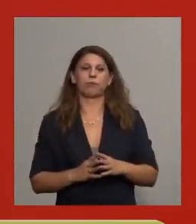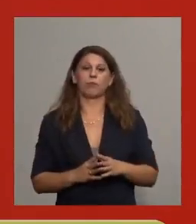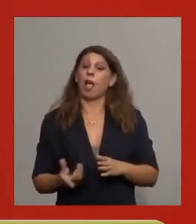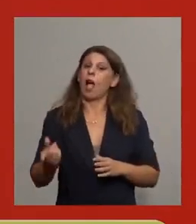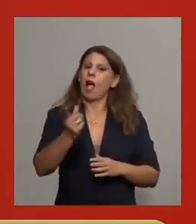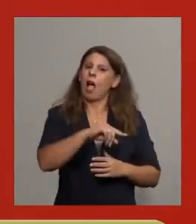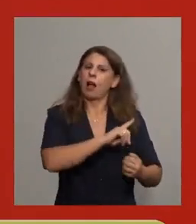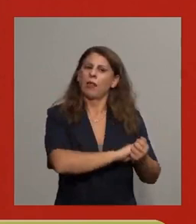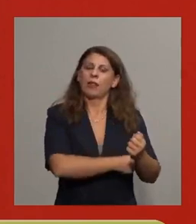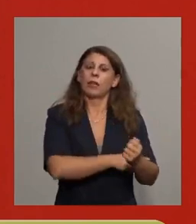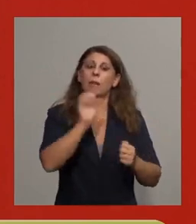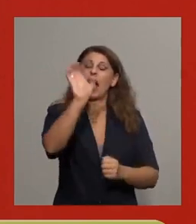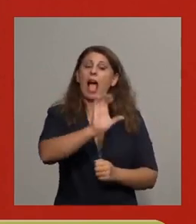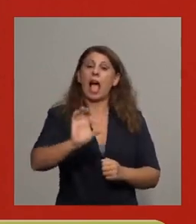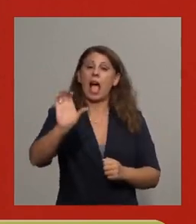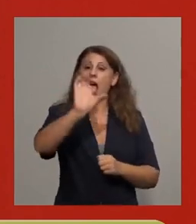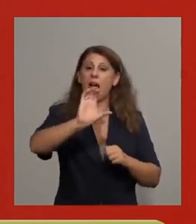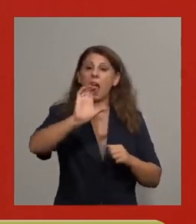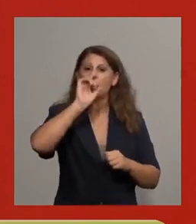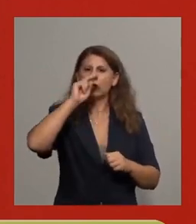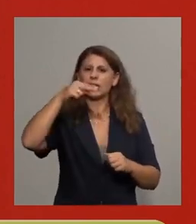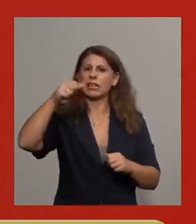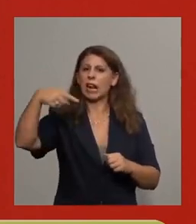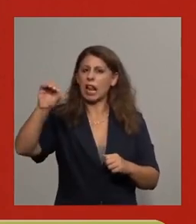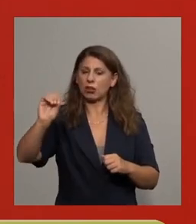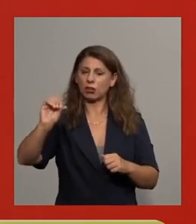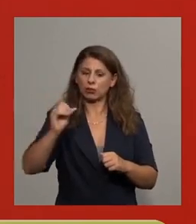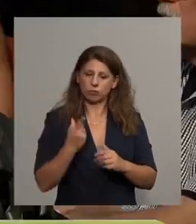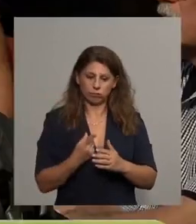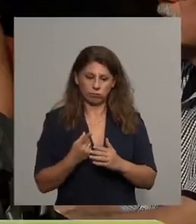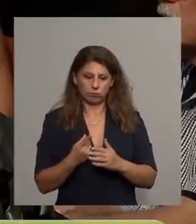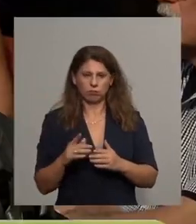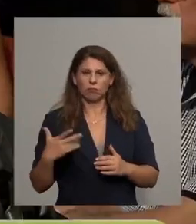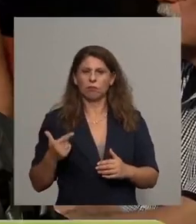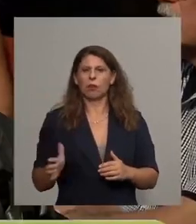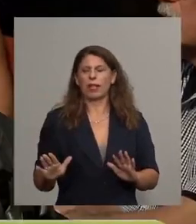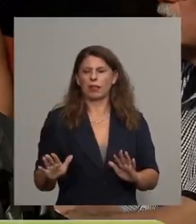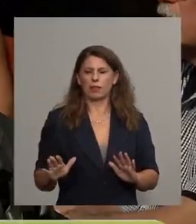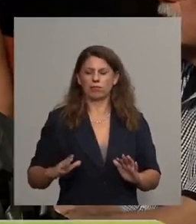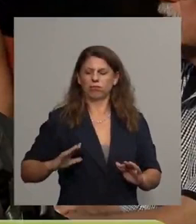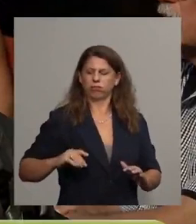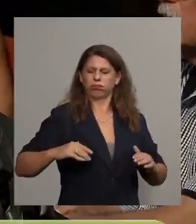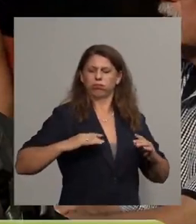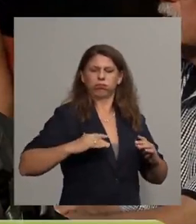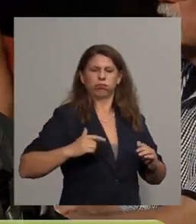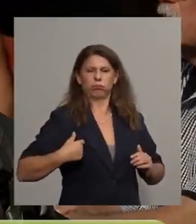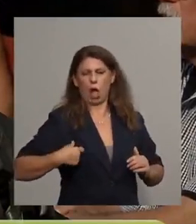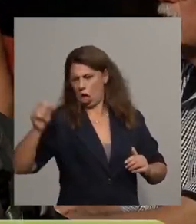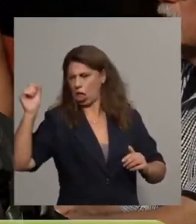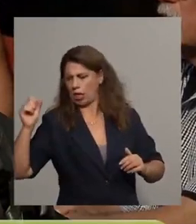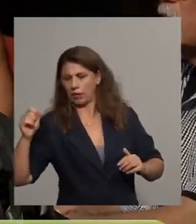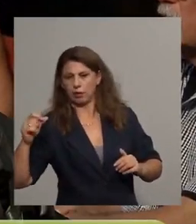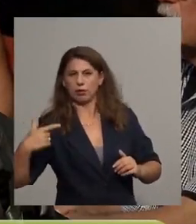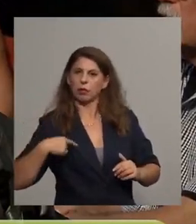άλλες δυνάμεις του Ευρωατλαντισμού που εναλλάσσουν τα νταϊλίκια γιοκ με τους εναγκαλισμούς τους